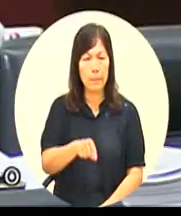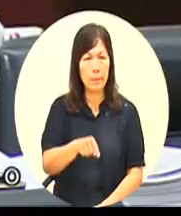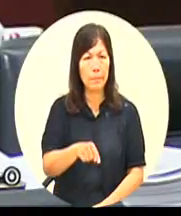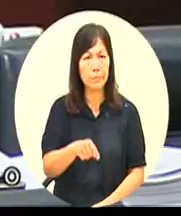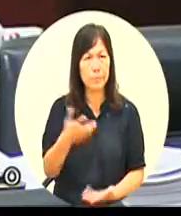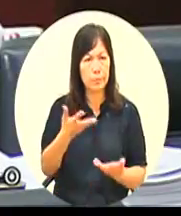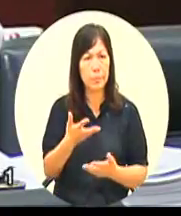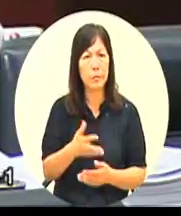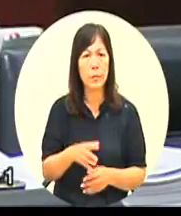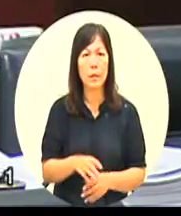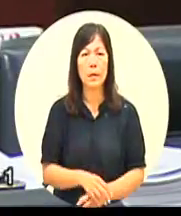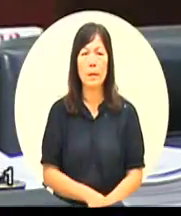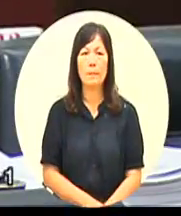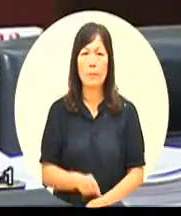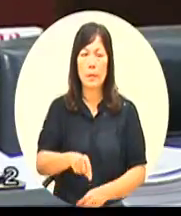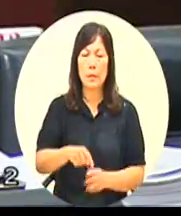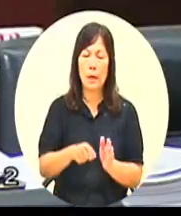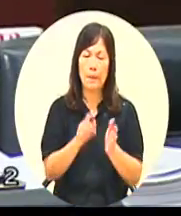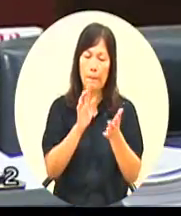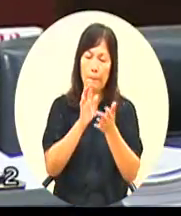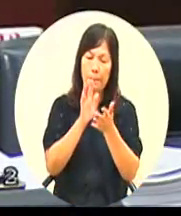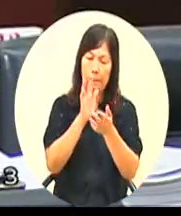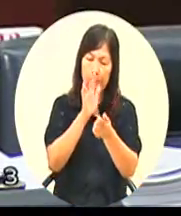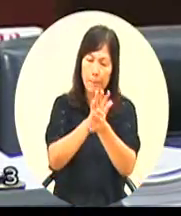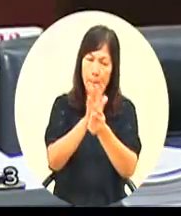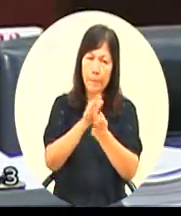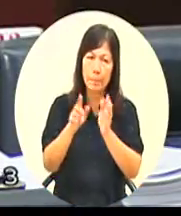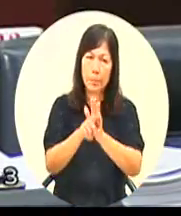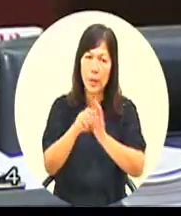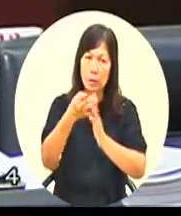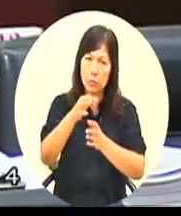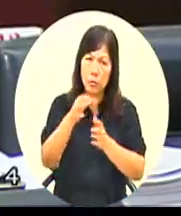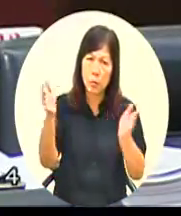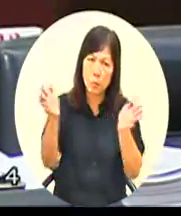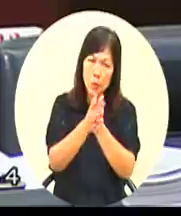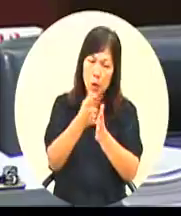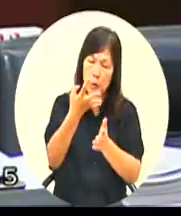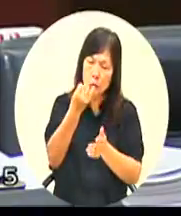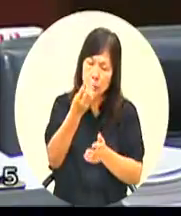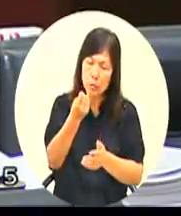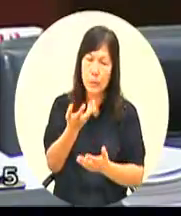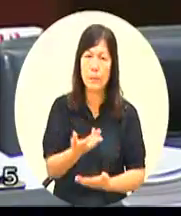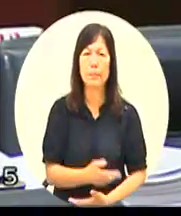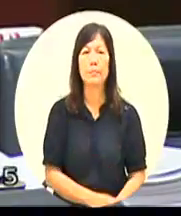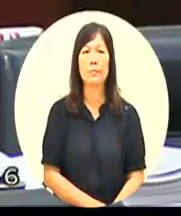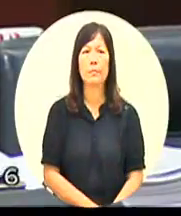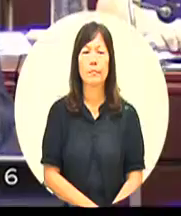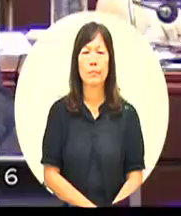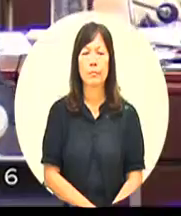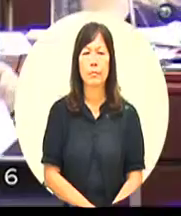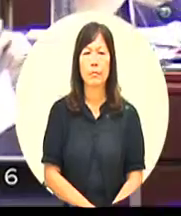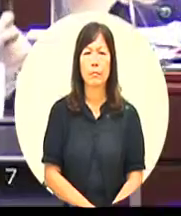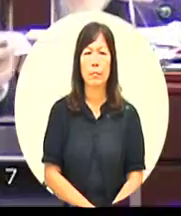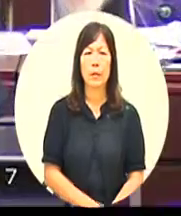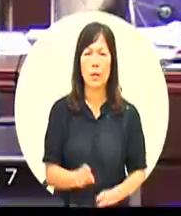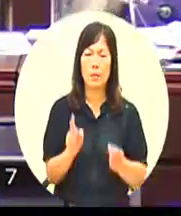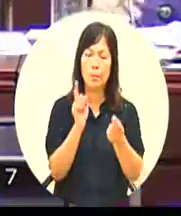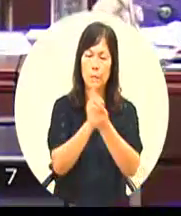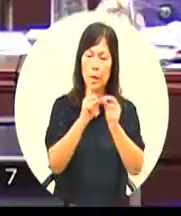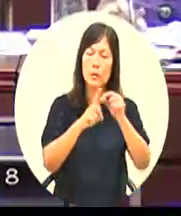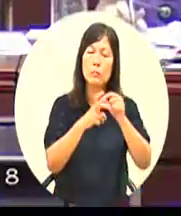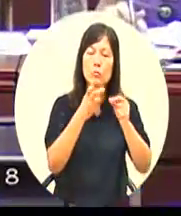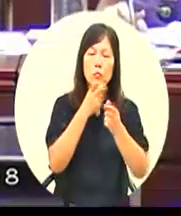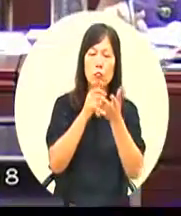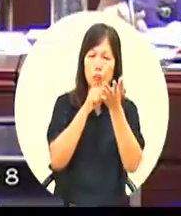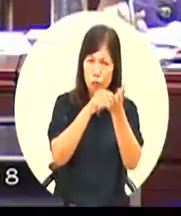总共。帮准备这个灾后的一个重建经费，大概准备了多少经费啊？ 我们向那个中央报出